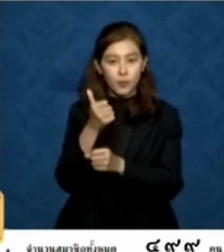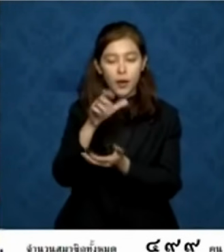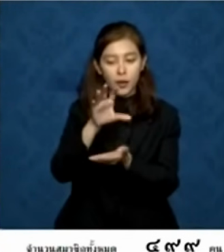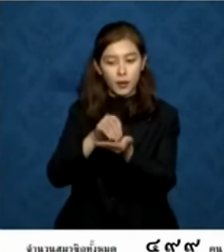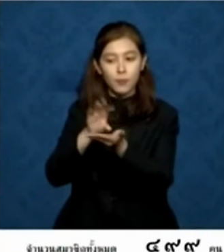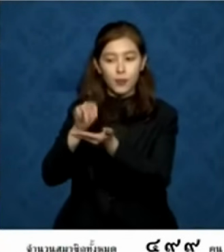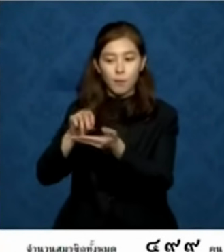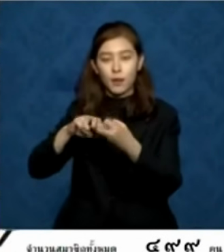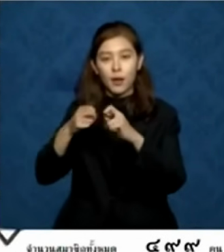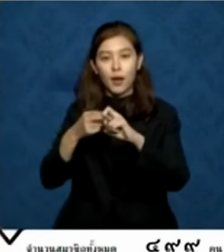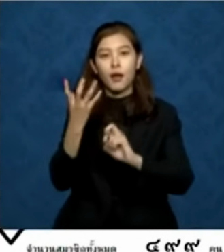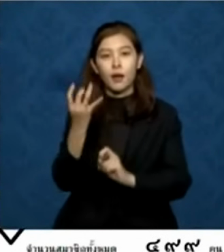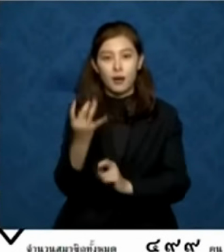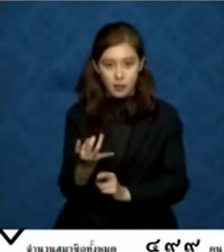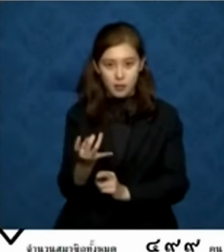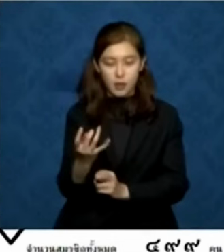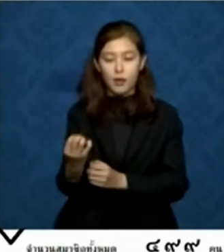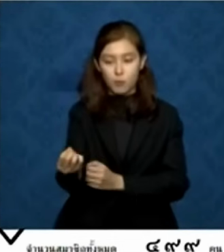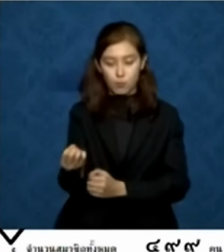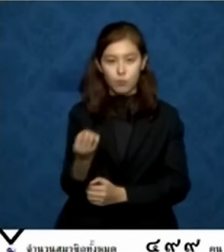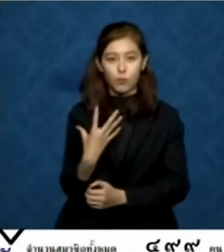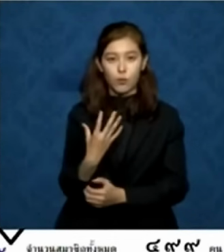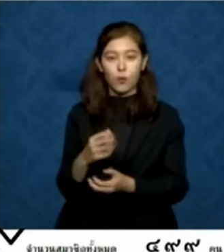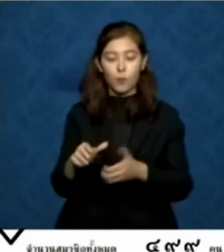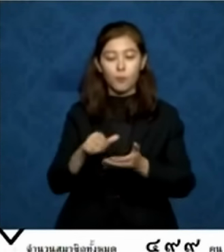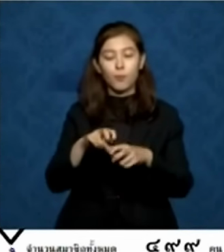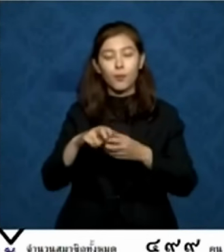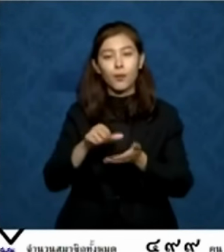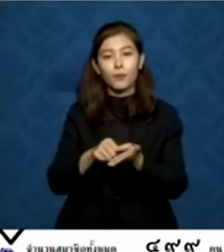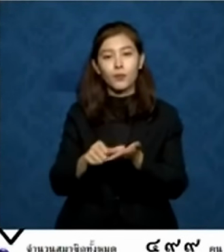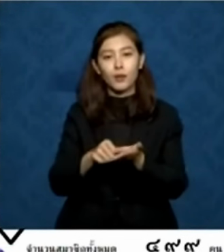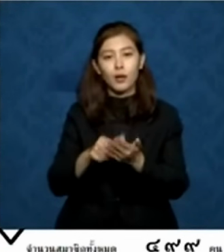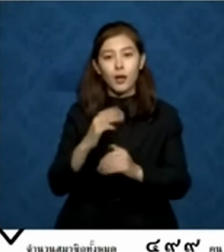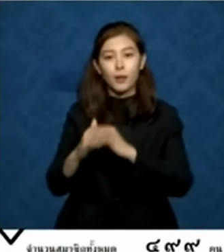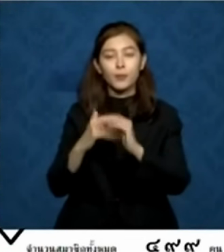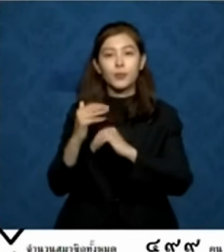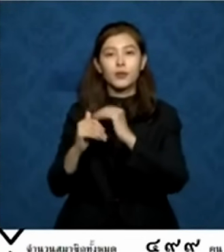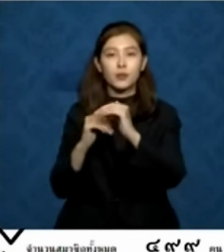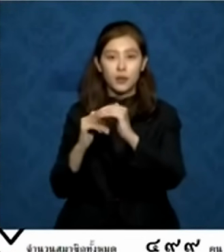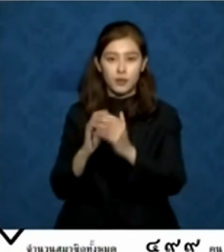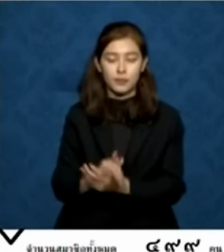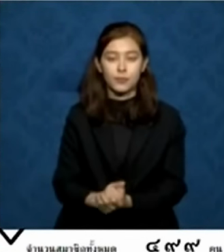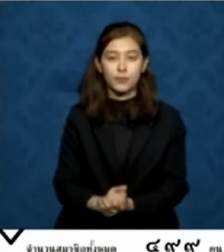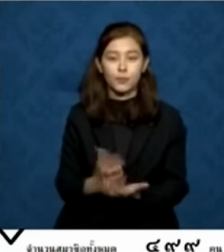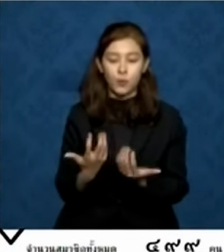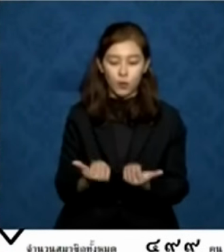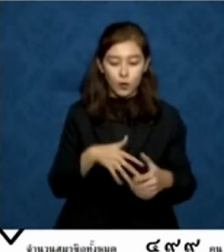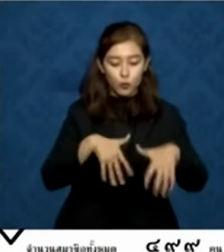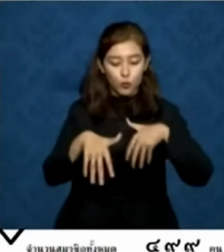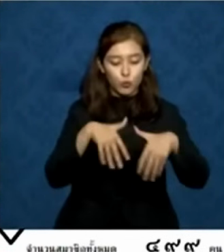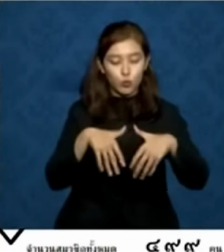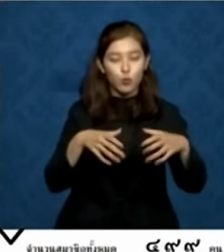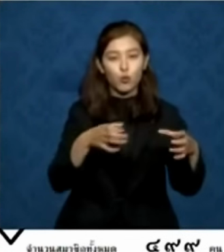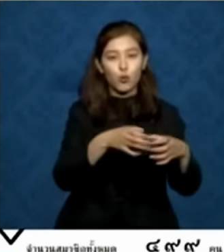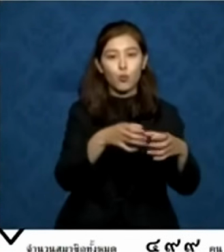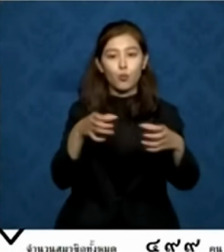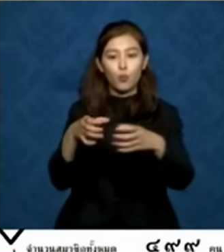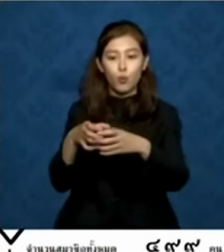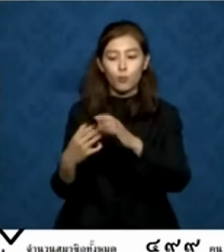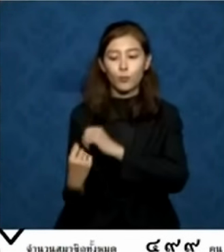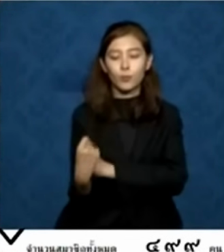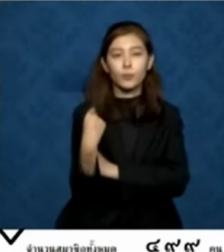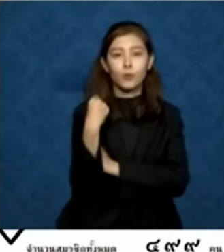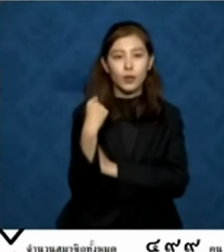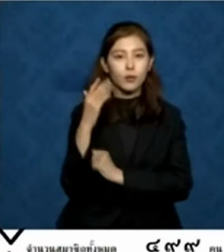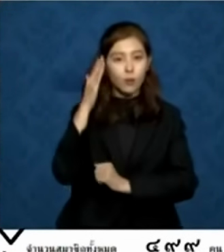ณภาพชีวิตของประชาชนในท้องถิ่นให้ดีขึ้นเสริมสร้างความเข้มแข็งให้แก่ชุมชนและประเทศอย่างมั่นคงและ